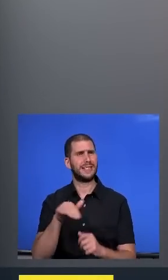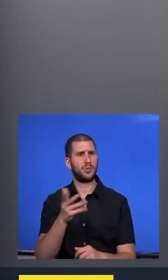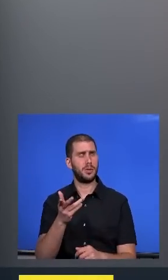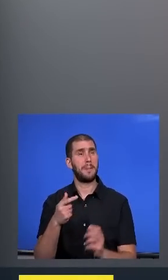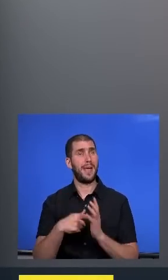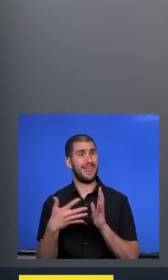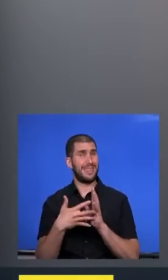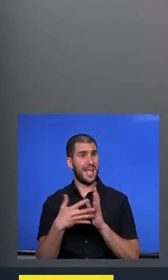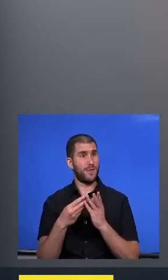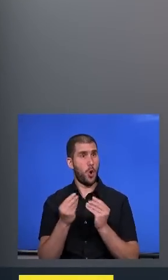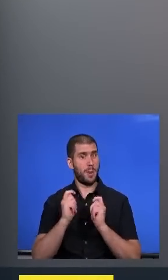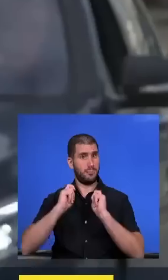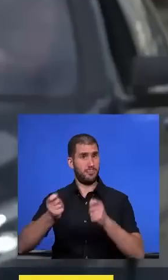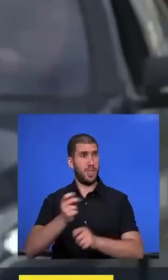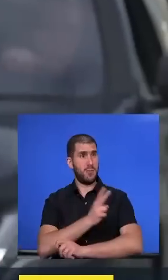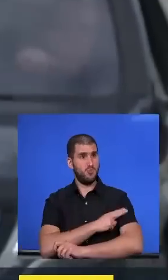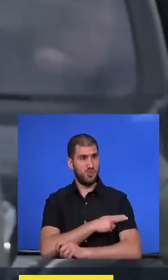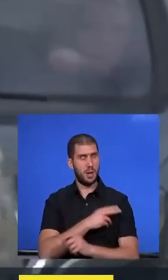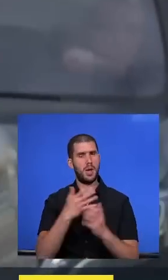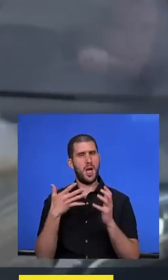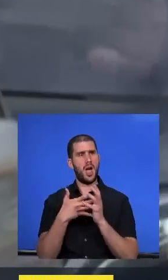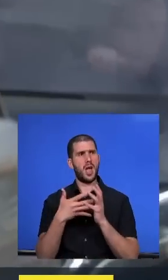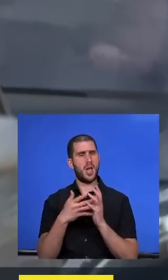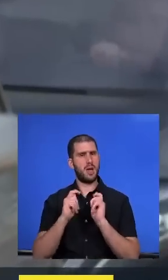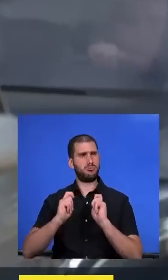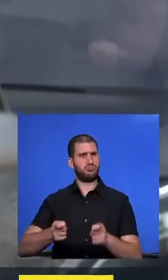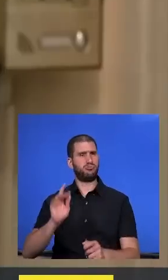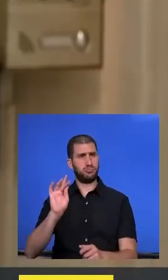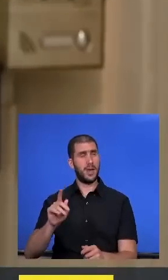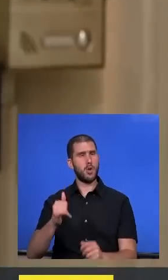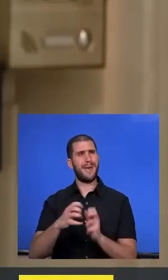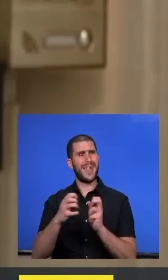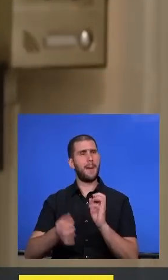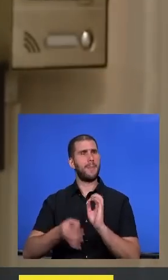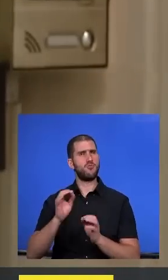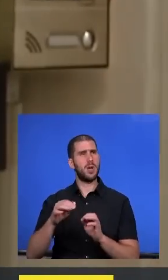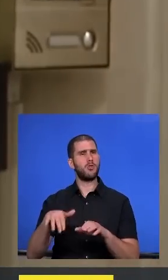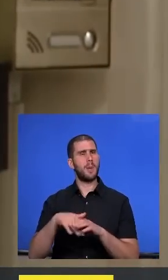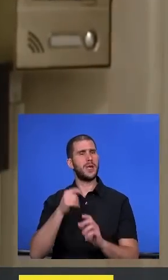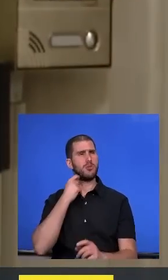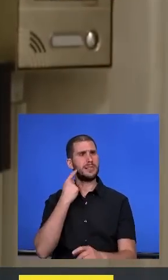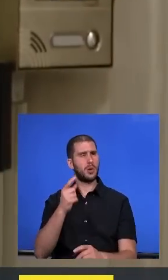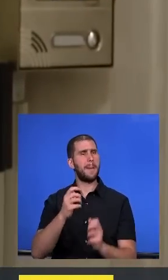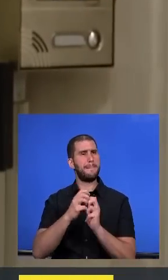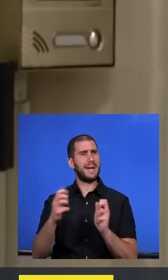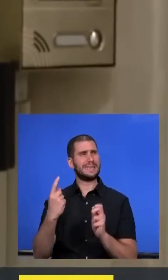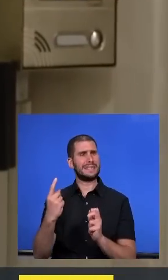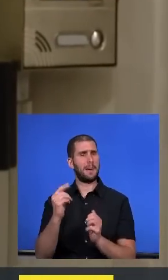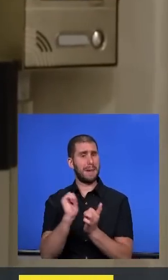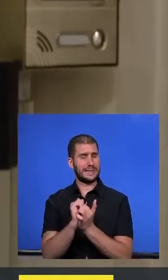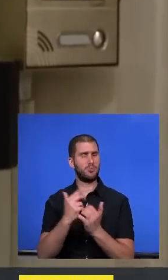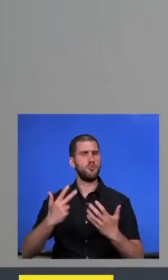בעקבות התחקיר והחומר שהועבר למשטרה, נפתחה חקירה והיום העריך בית המשפט השלום בראשון לציון את מעצרו